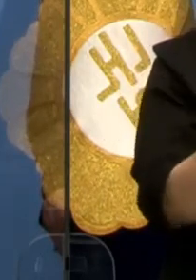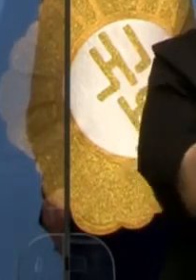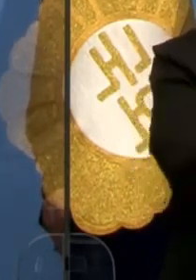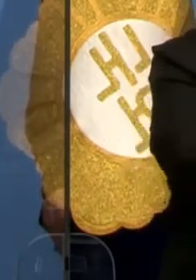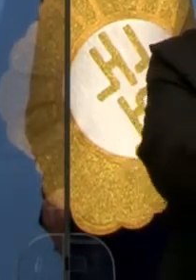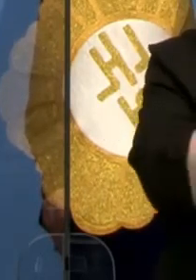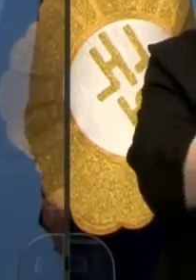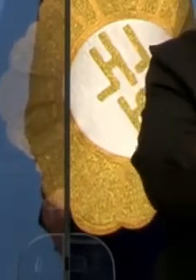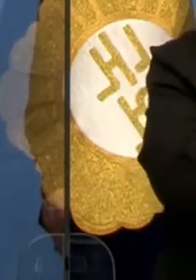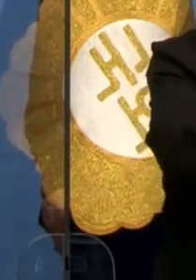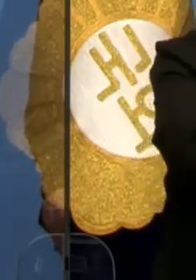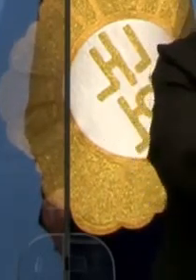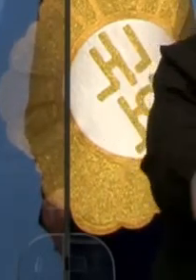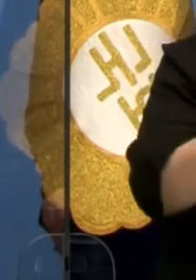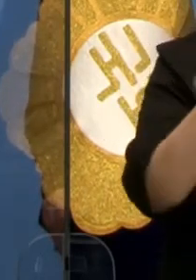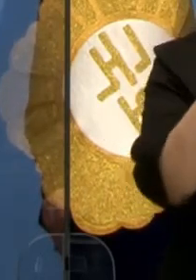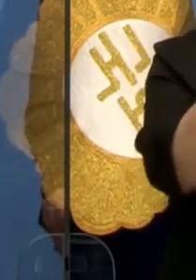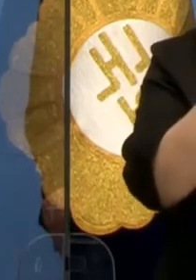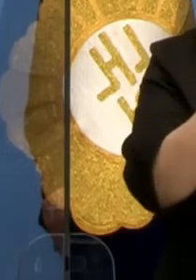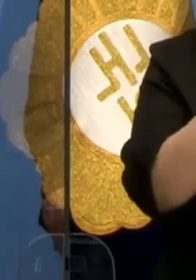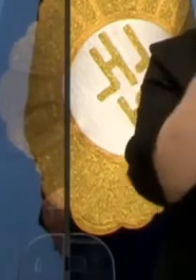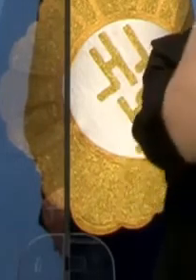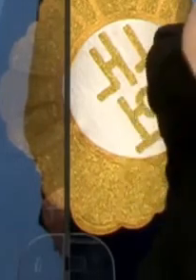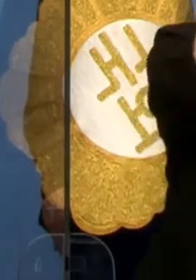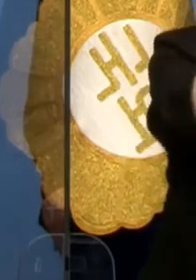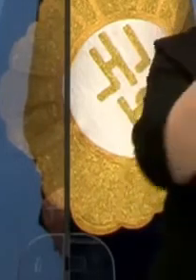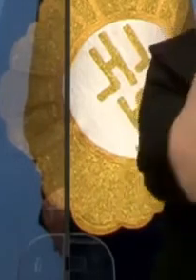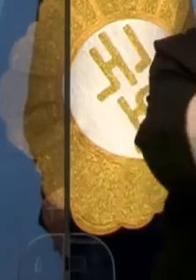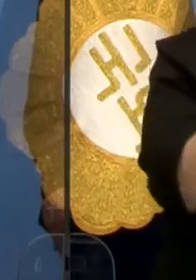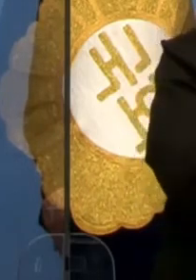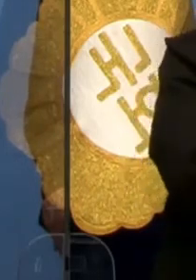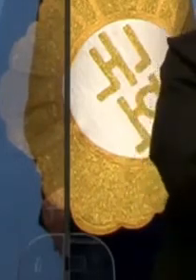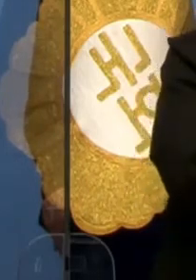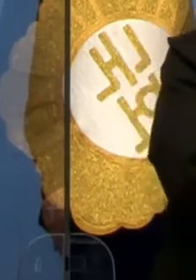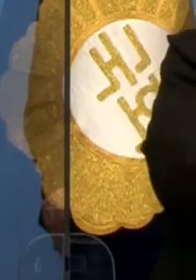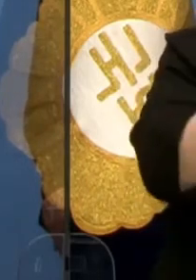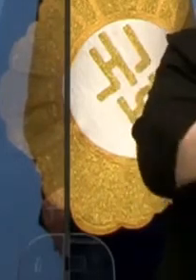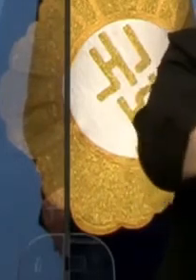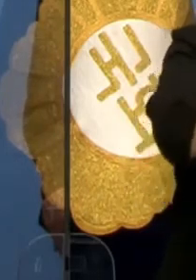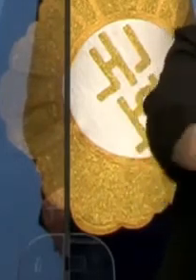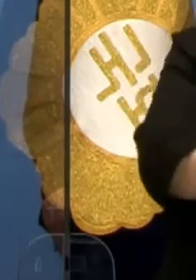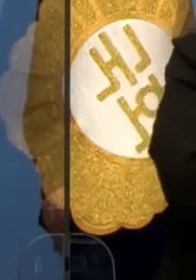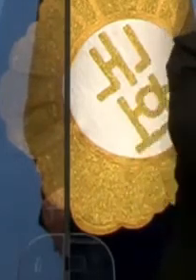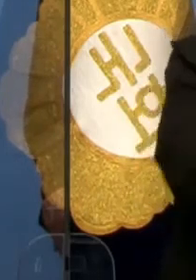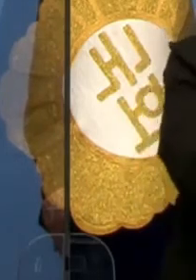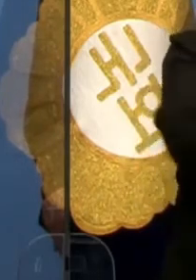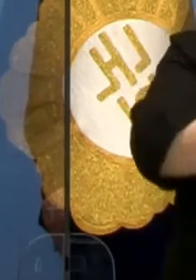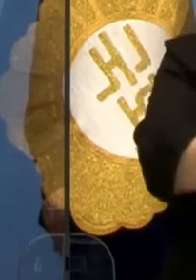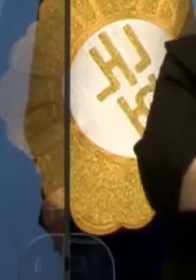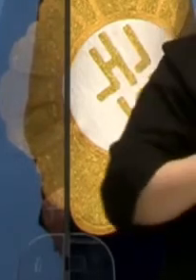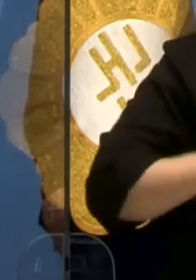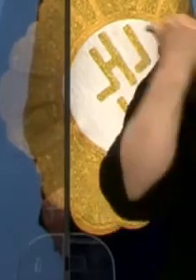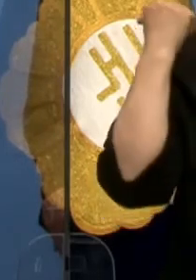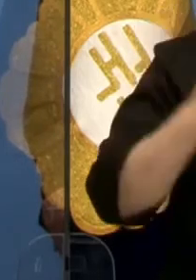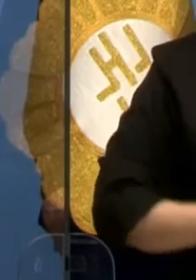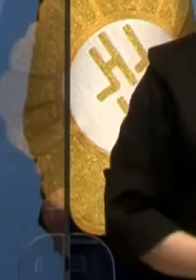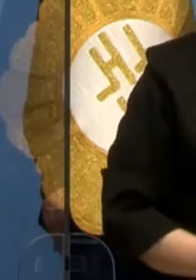않는 야당과 일부 언론 그리고 검찰의 정치 개입과 권력 남용에 분노를 금할 수